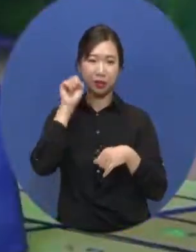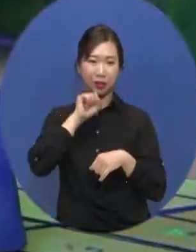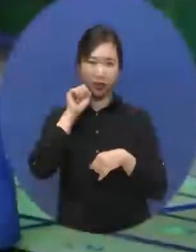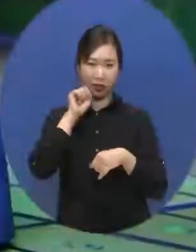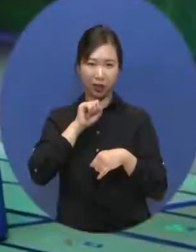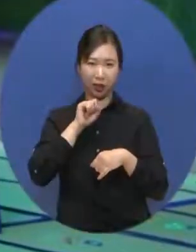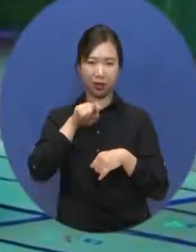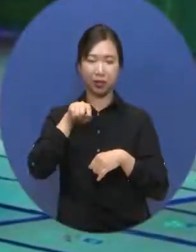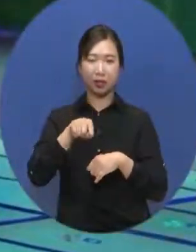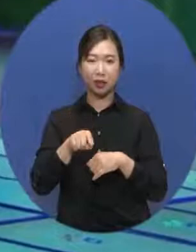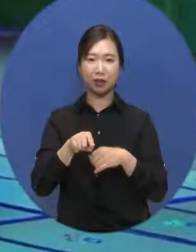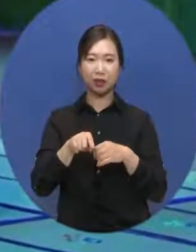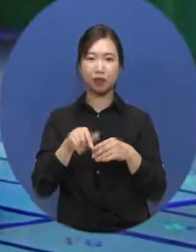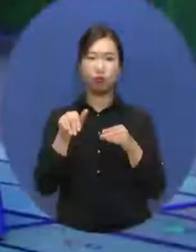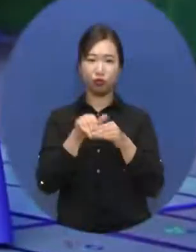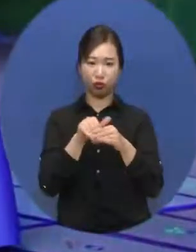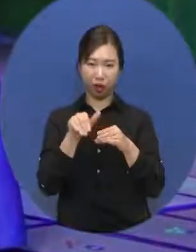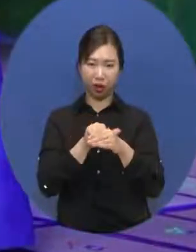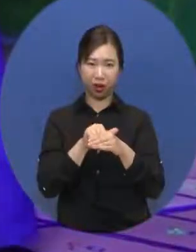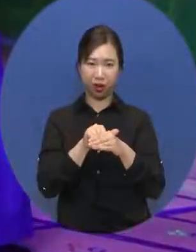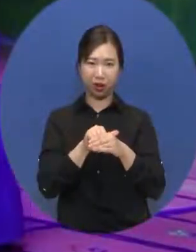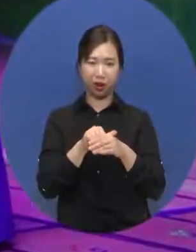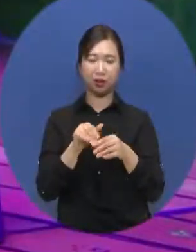시민들과 시흥시 청소년들에게